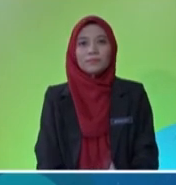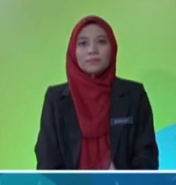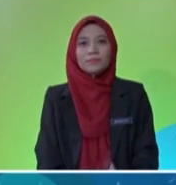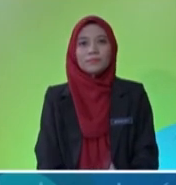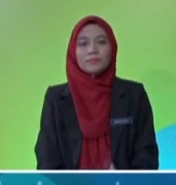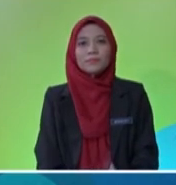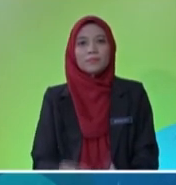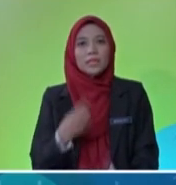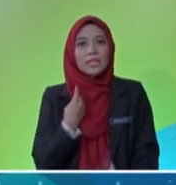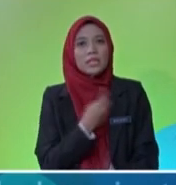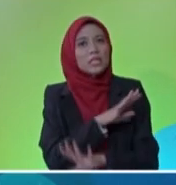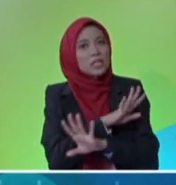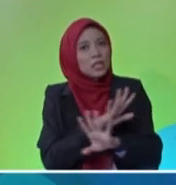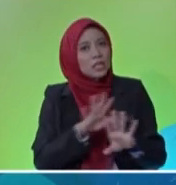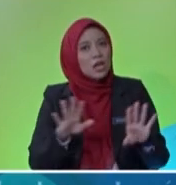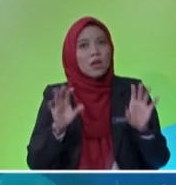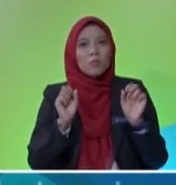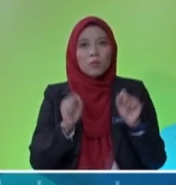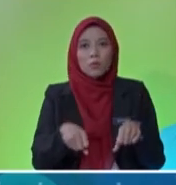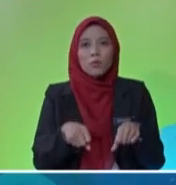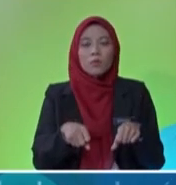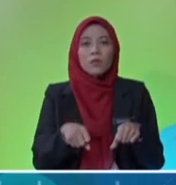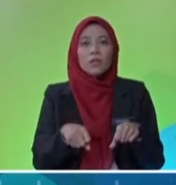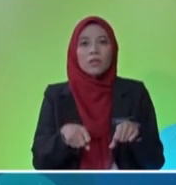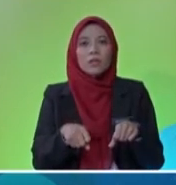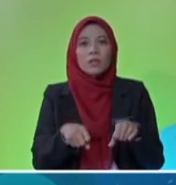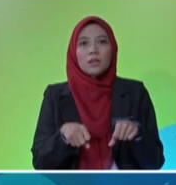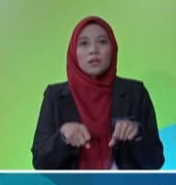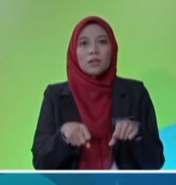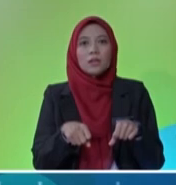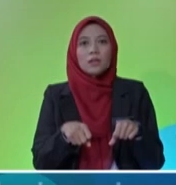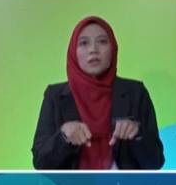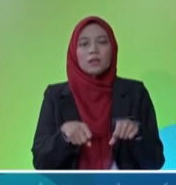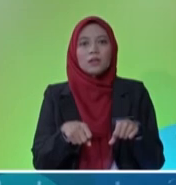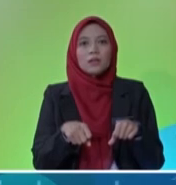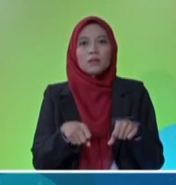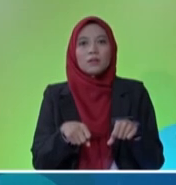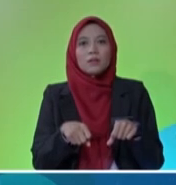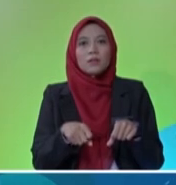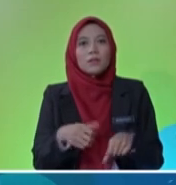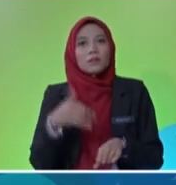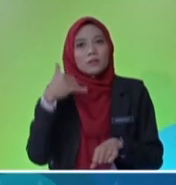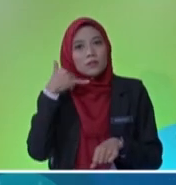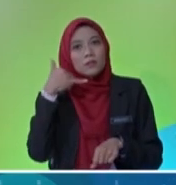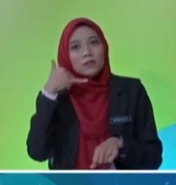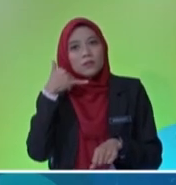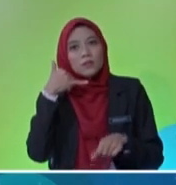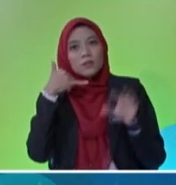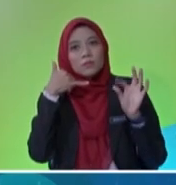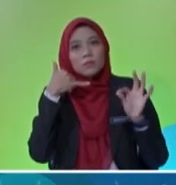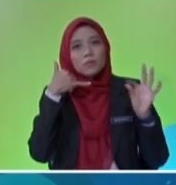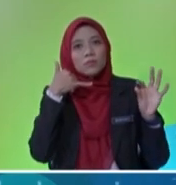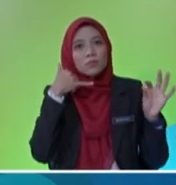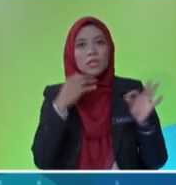Hai Ice tidak boleh am memanggil elegan menghukumi smile smile